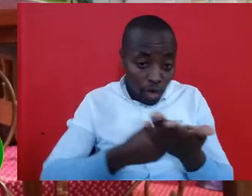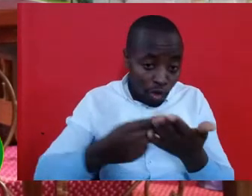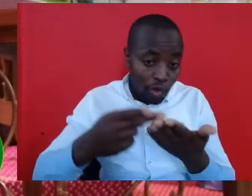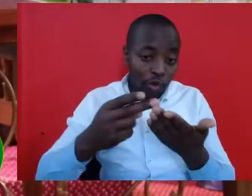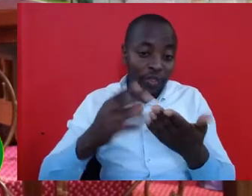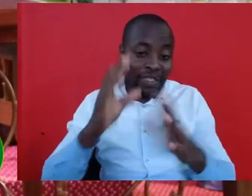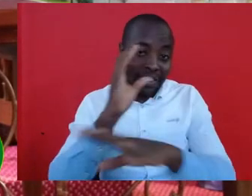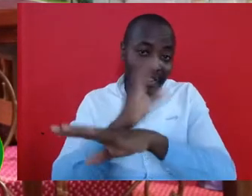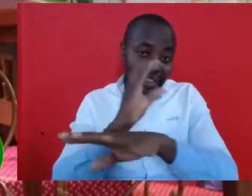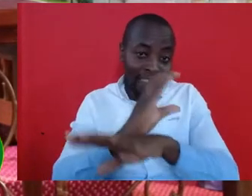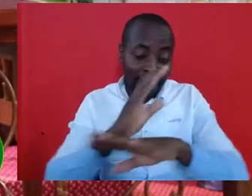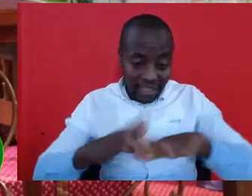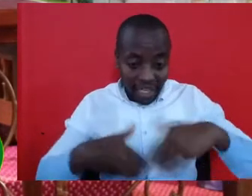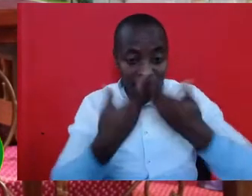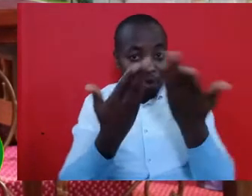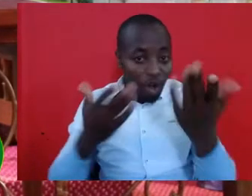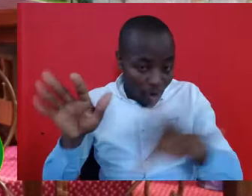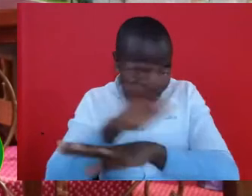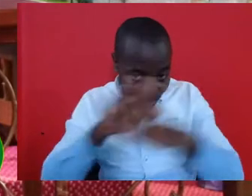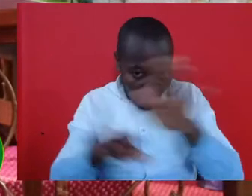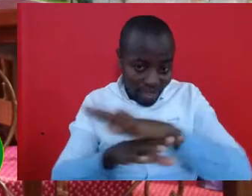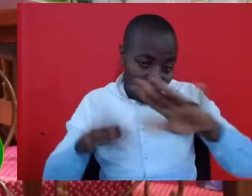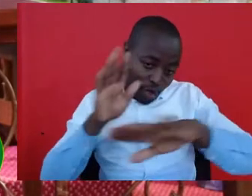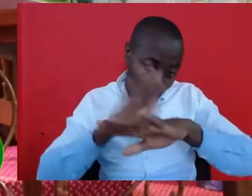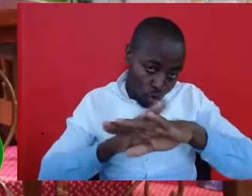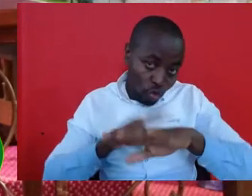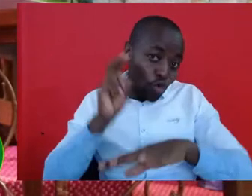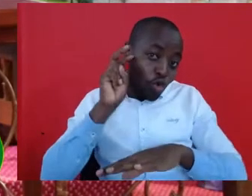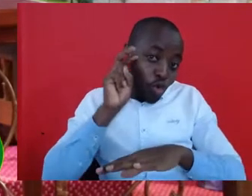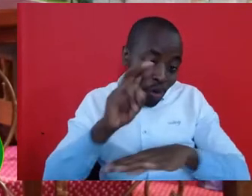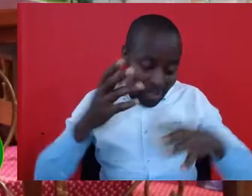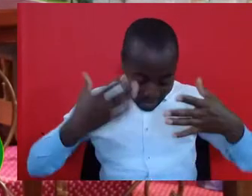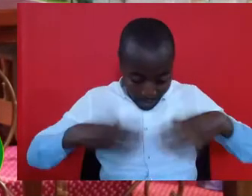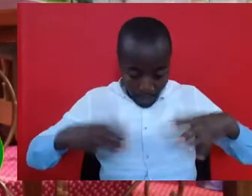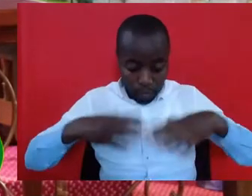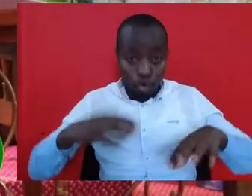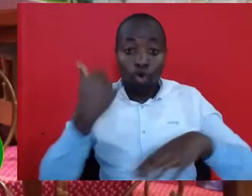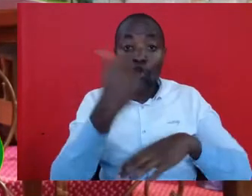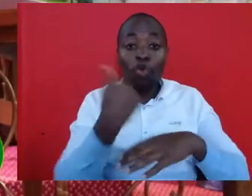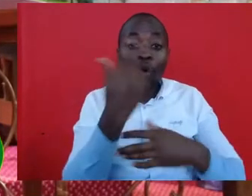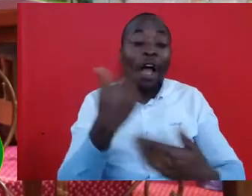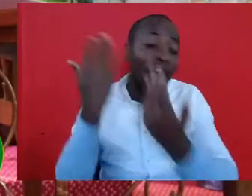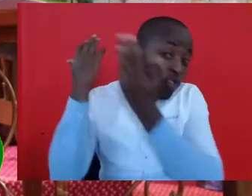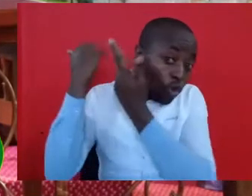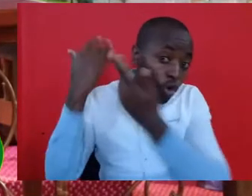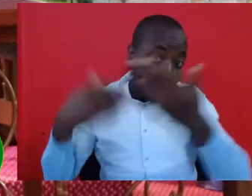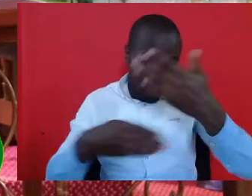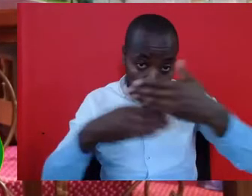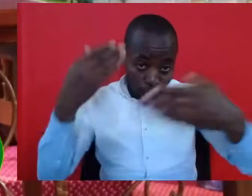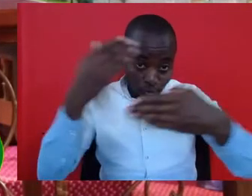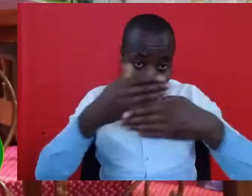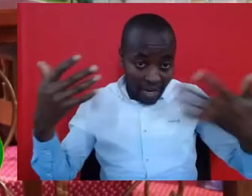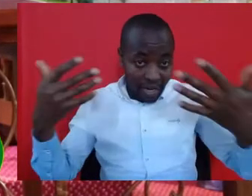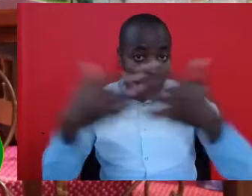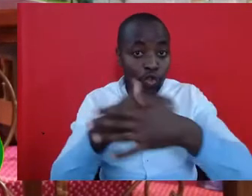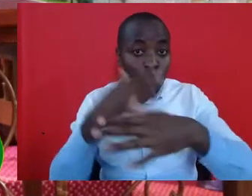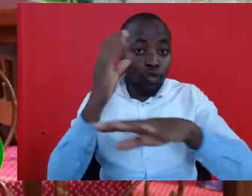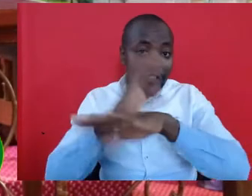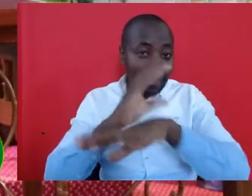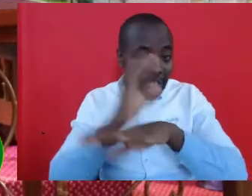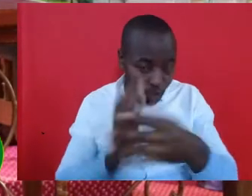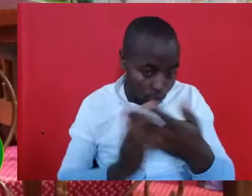vitu vyote vyema, tutazame sisi watu wako tunaotumaini kukijenga kanisa kwa neema